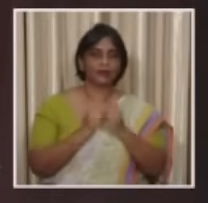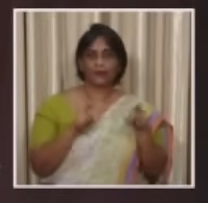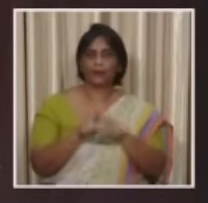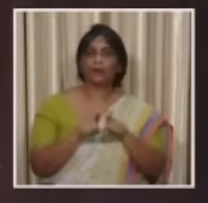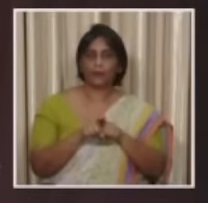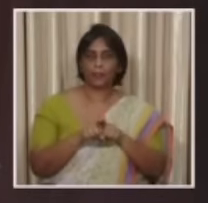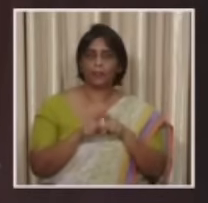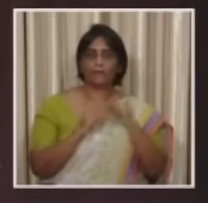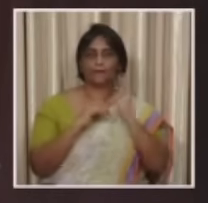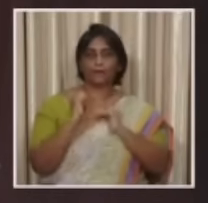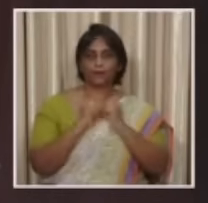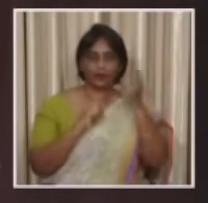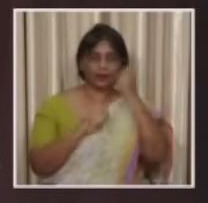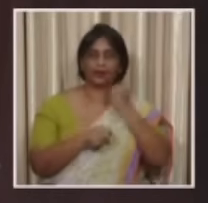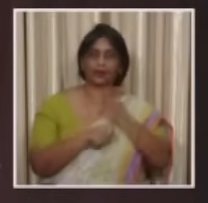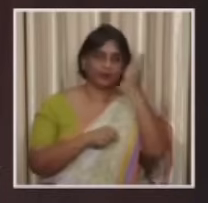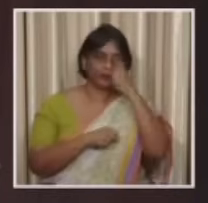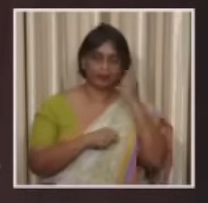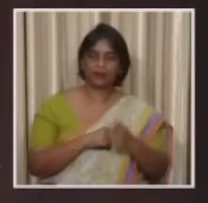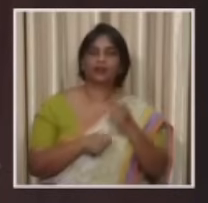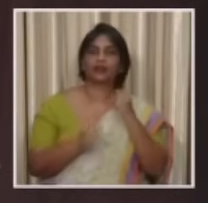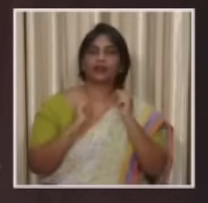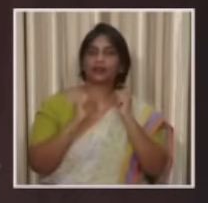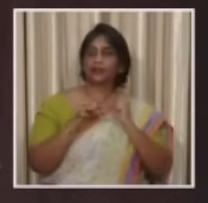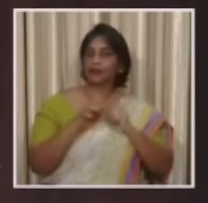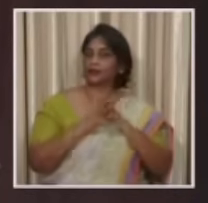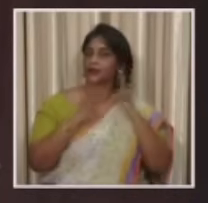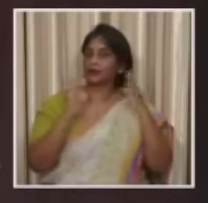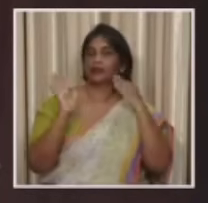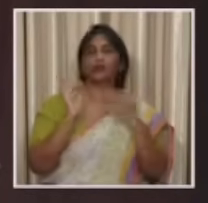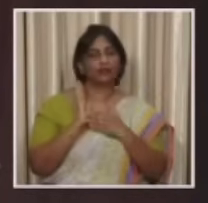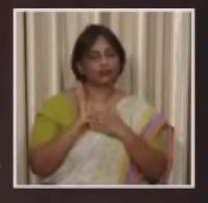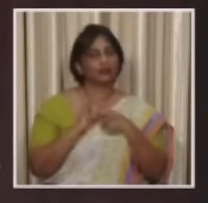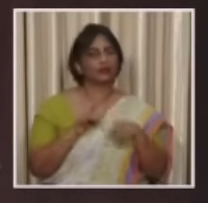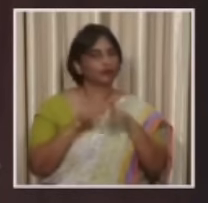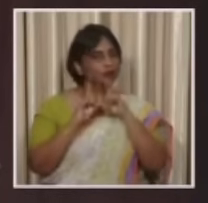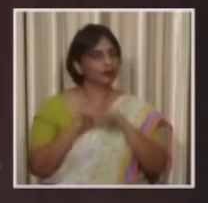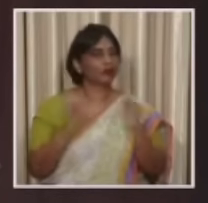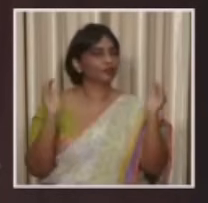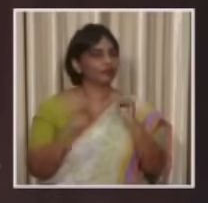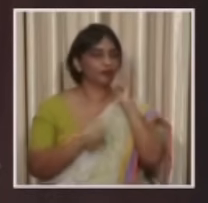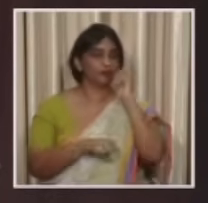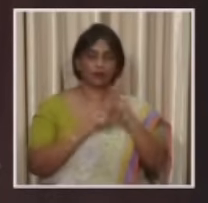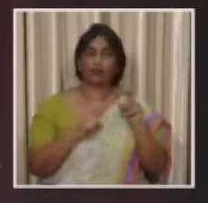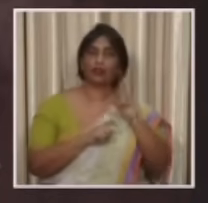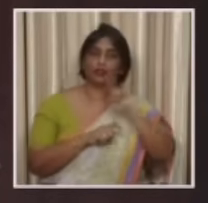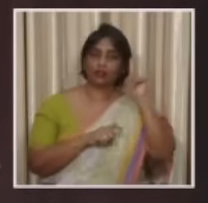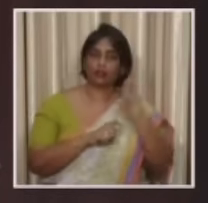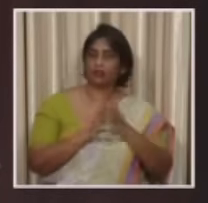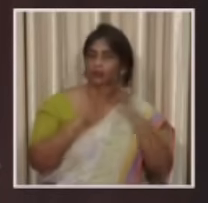වැටුප් වැඩි කළ දැන් එයාට ප්‍රශ්න ගන්නවක් අද එළියට බහලා දිනවා. මෙයා කුඩා සේවකයෝ දසදහස්